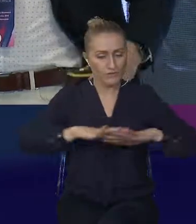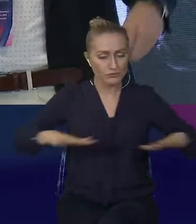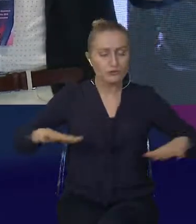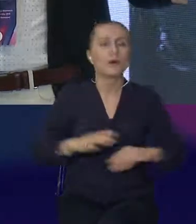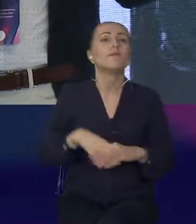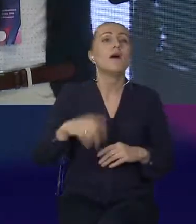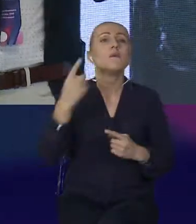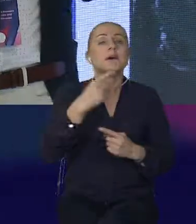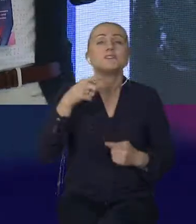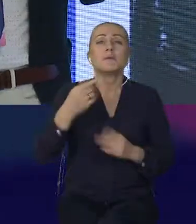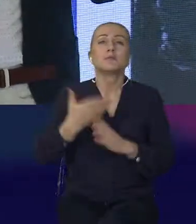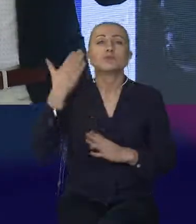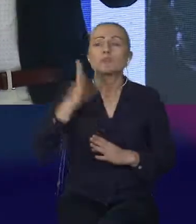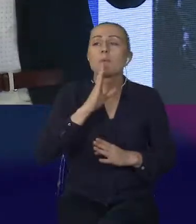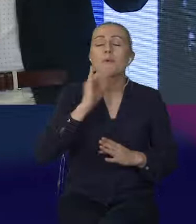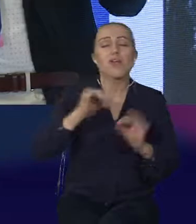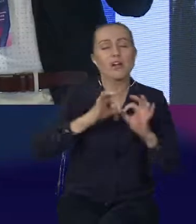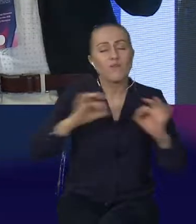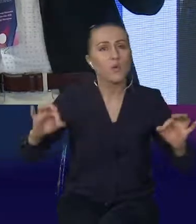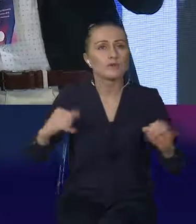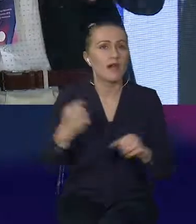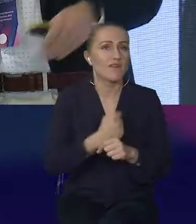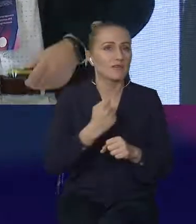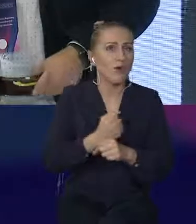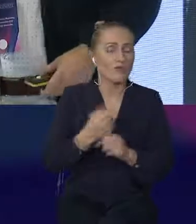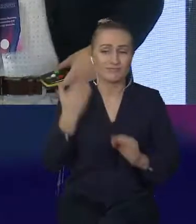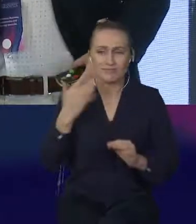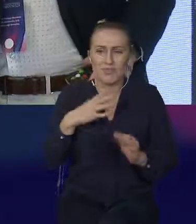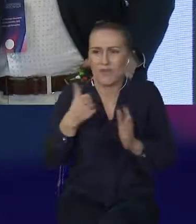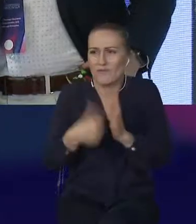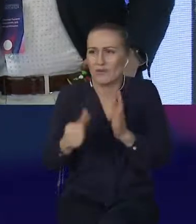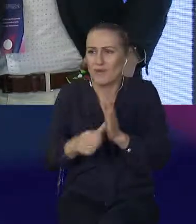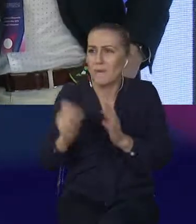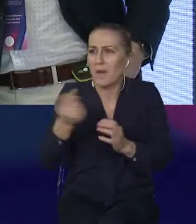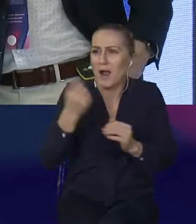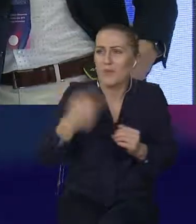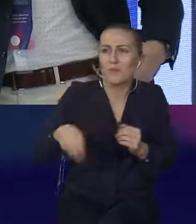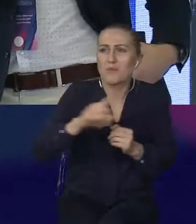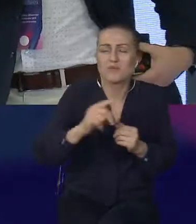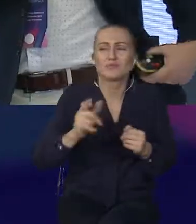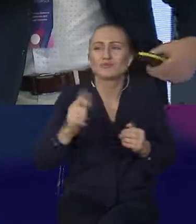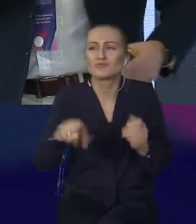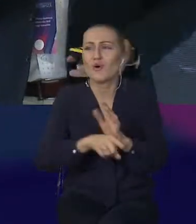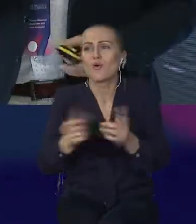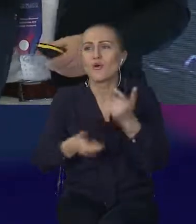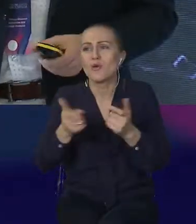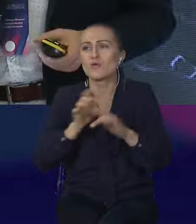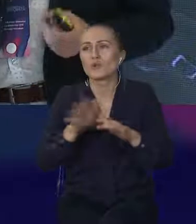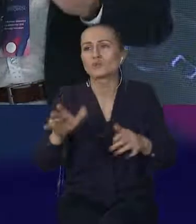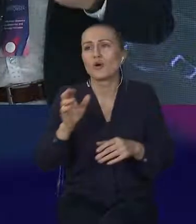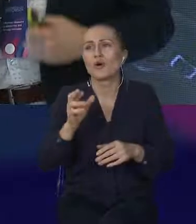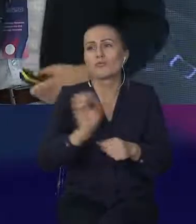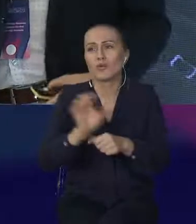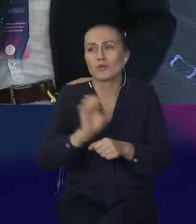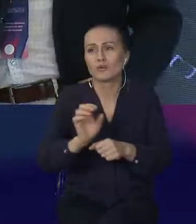że przyszłość, tak jak włókna węglowe jeszcze do niedawna były bardzo unikatowym substratem do wielu produktów, dzisiaj wiem, że